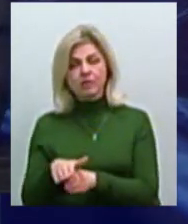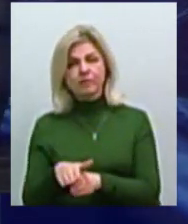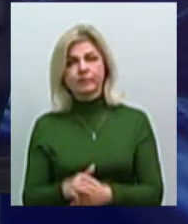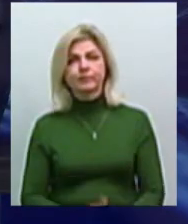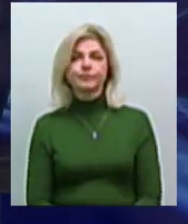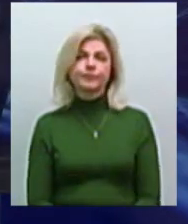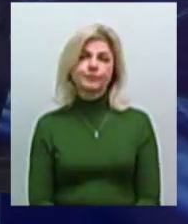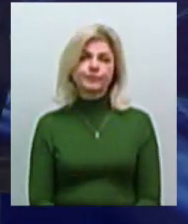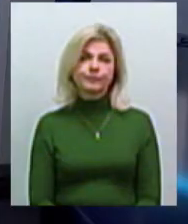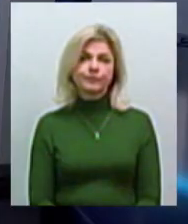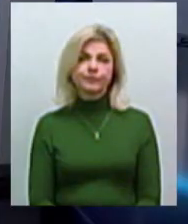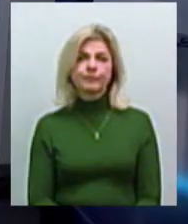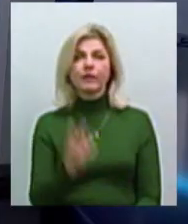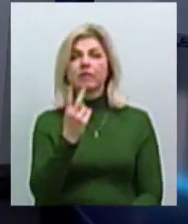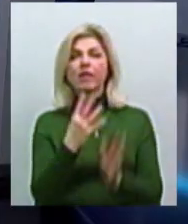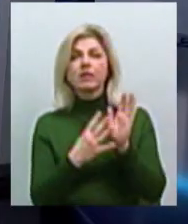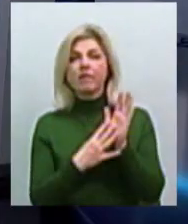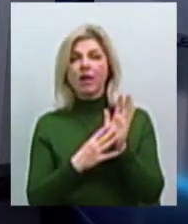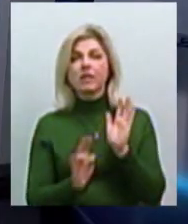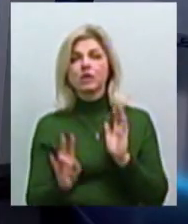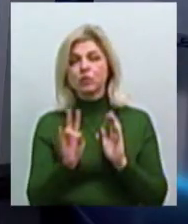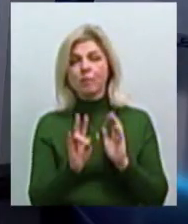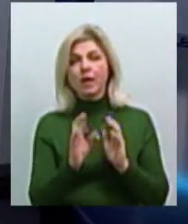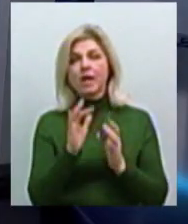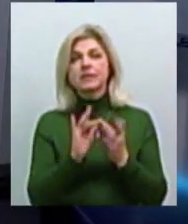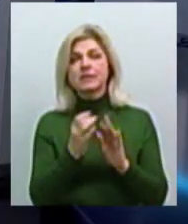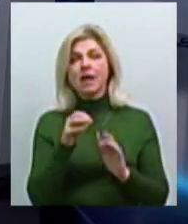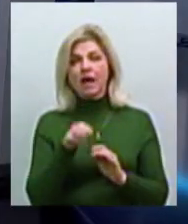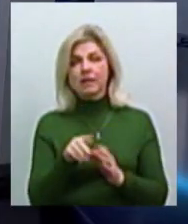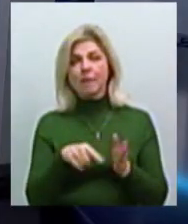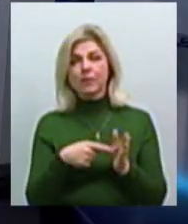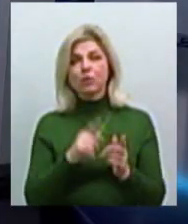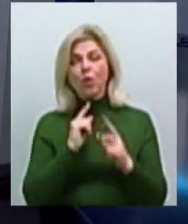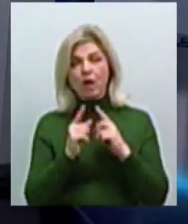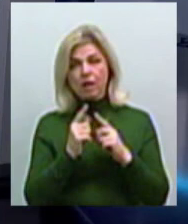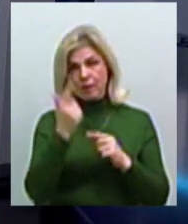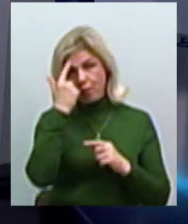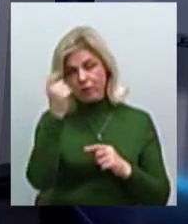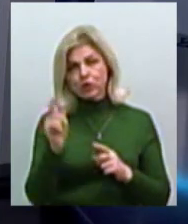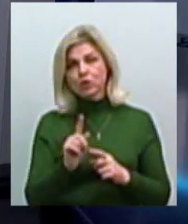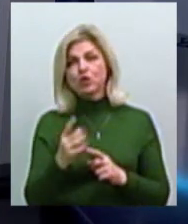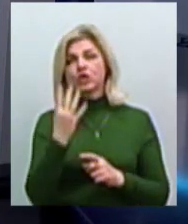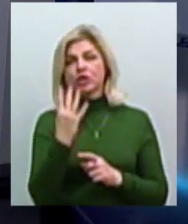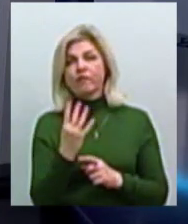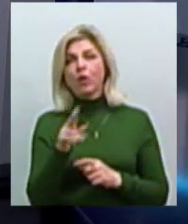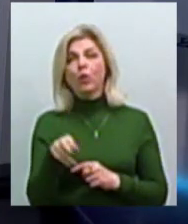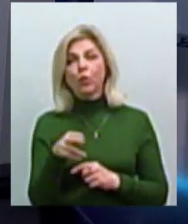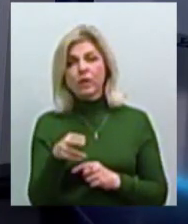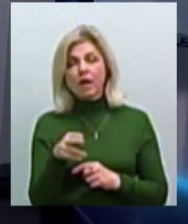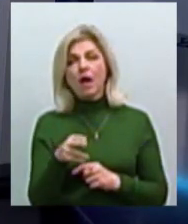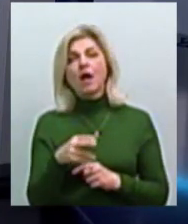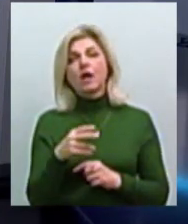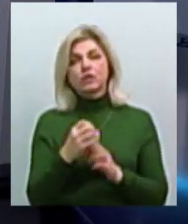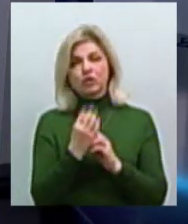виконавцям. 29 листопада сайт міської ради повідомив, що 4 грудня з